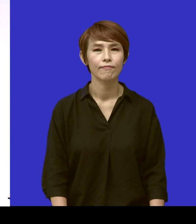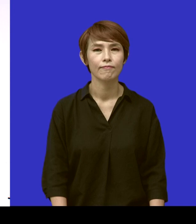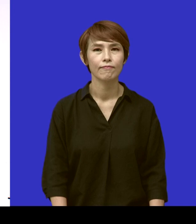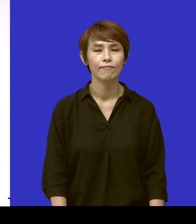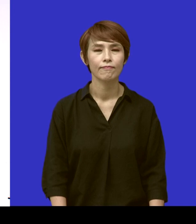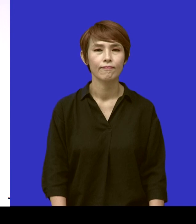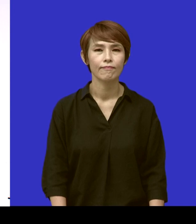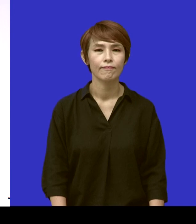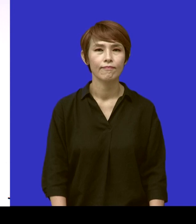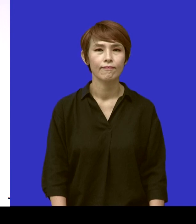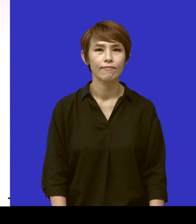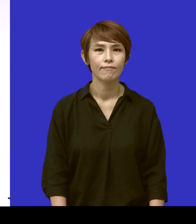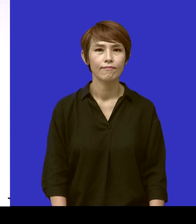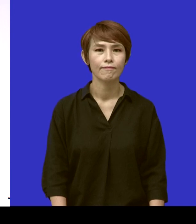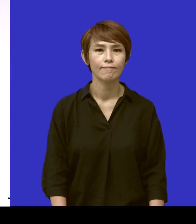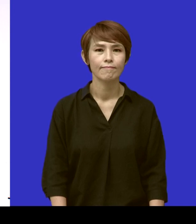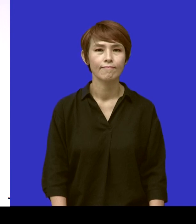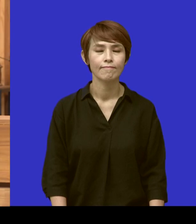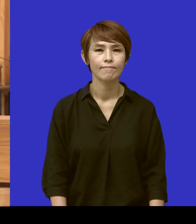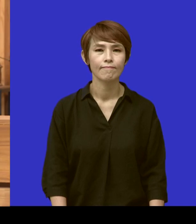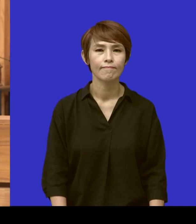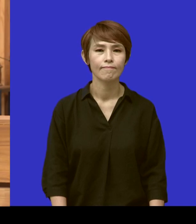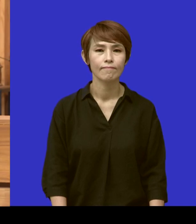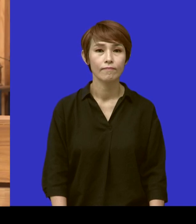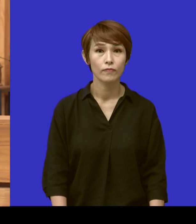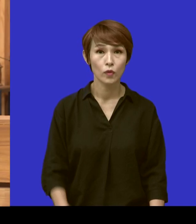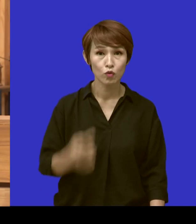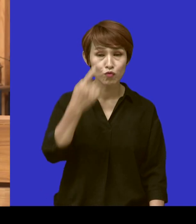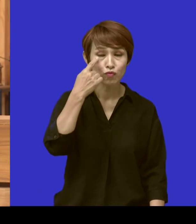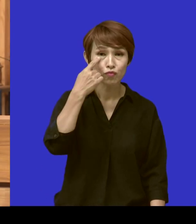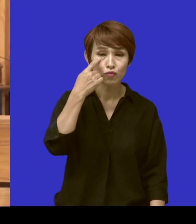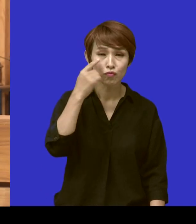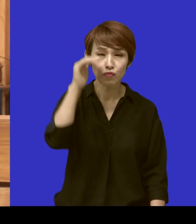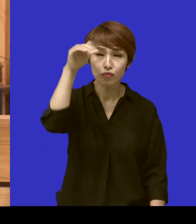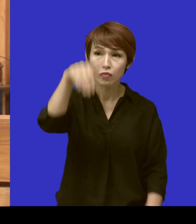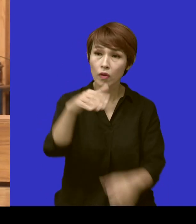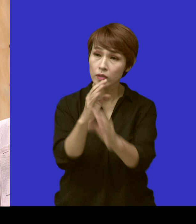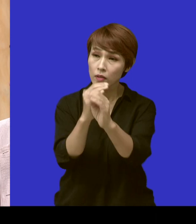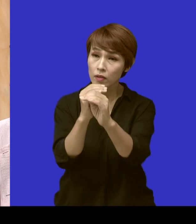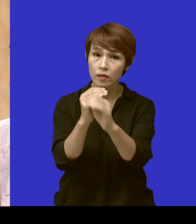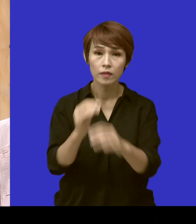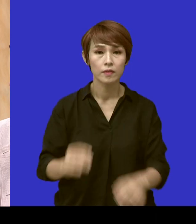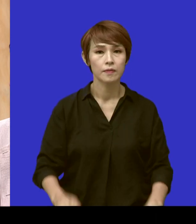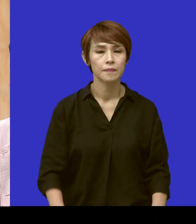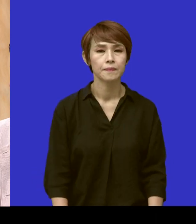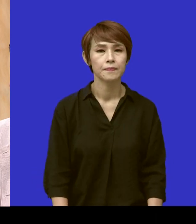세상의 소리를 전혀 들은 적이 없습니다. 눈은 시력은 언제부터?